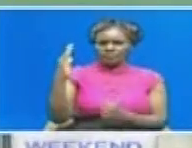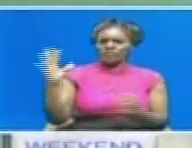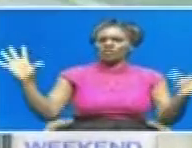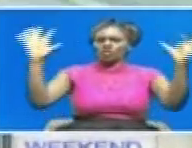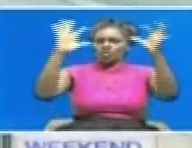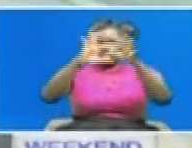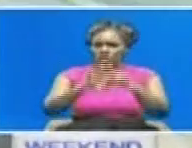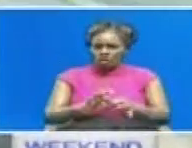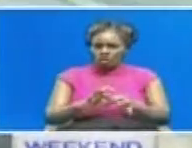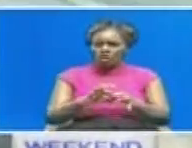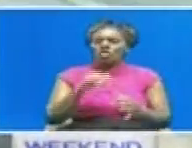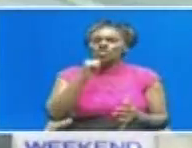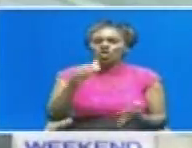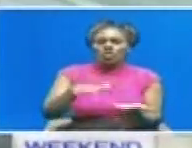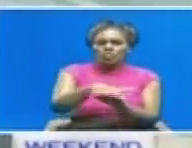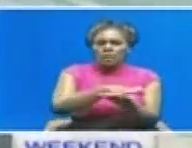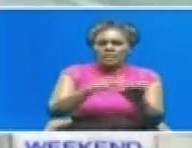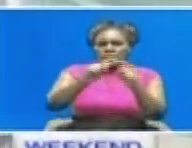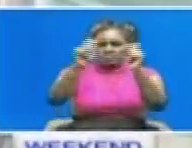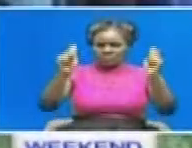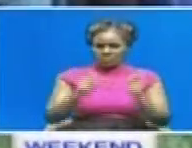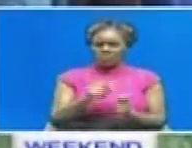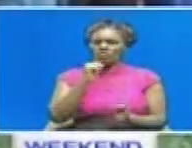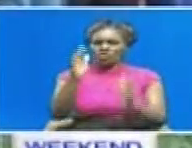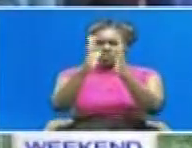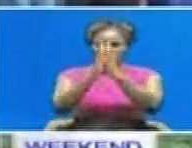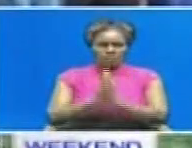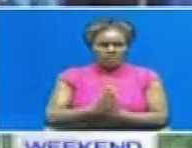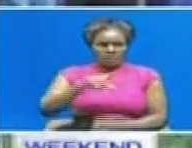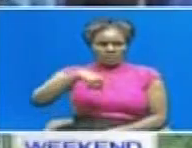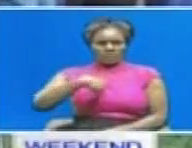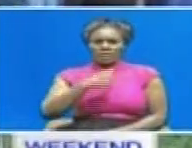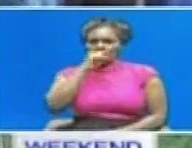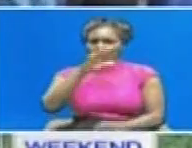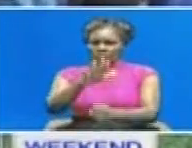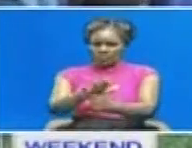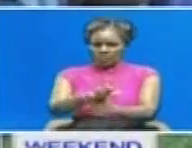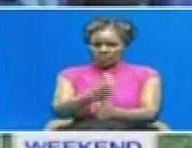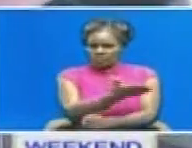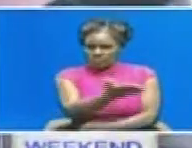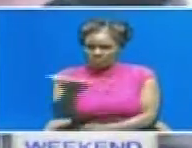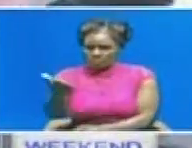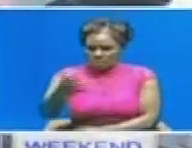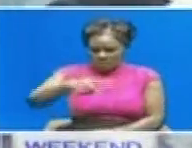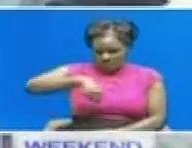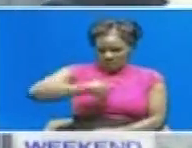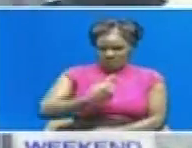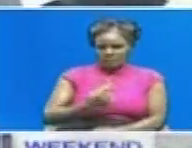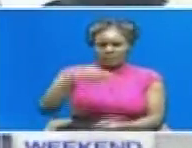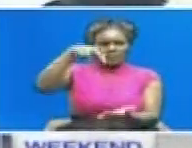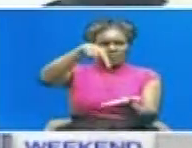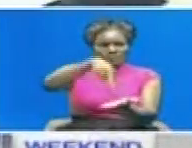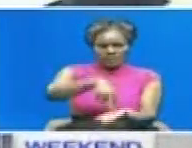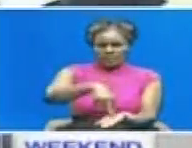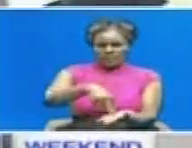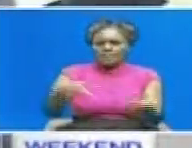tukiungana pasi na misingi ya kikabila na pasina misingi ya kidini. Na mimi nataka kuhakikishia sisi tutasimama